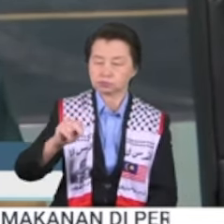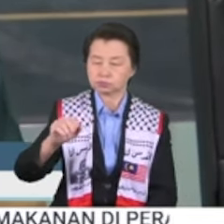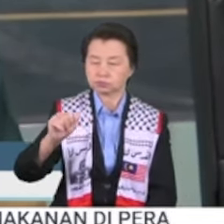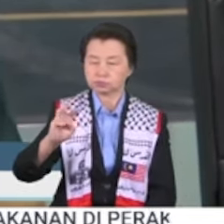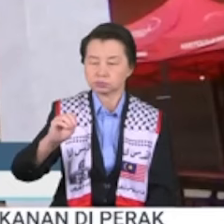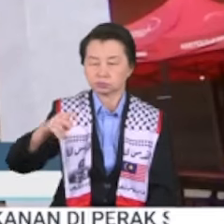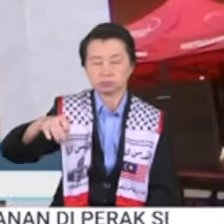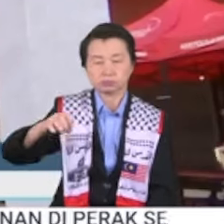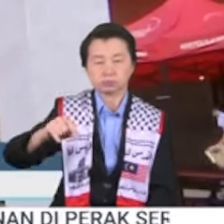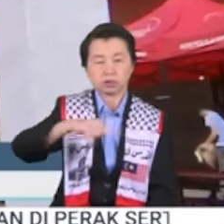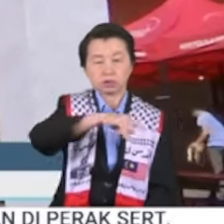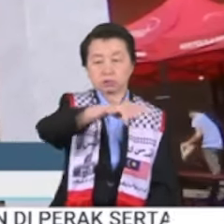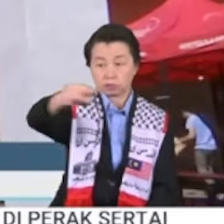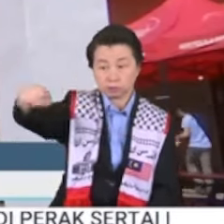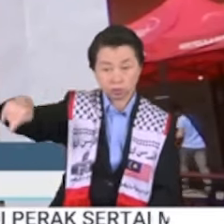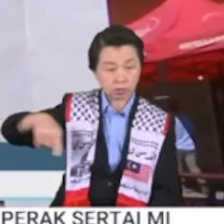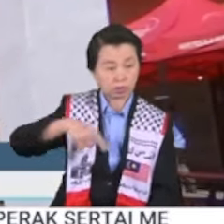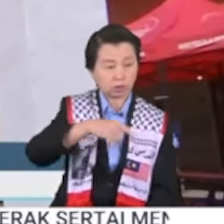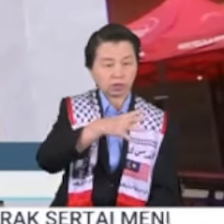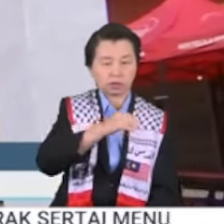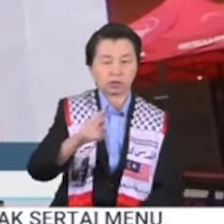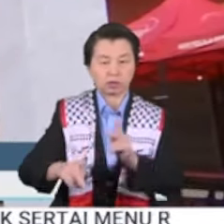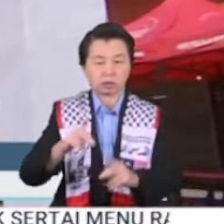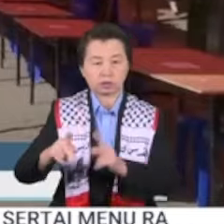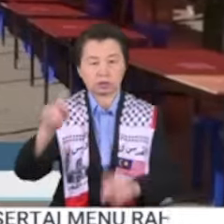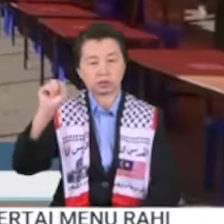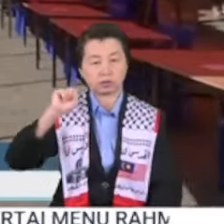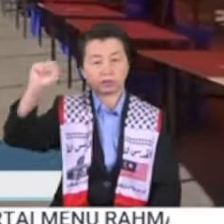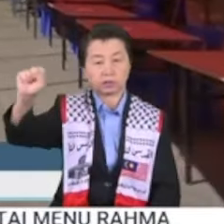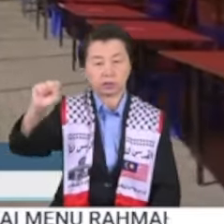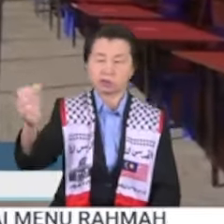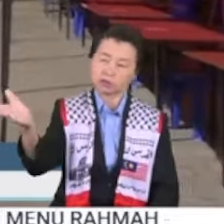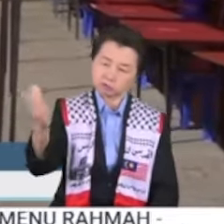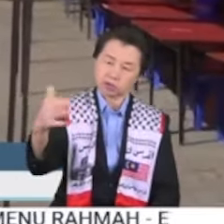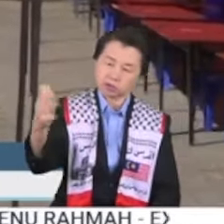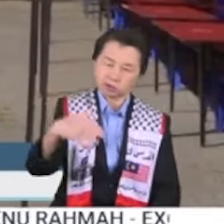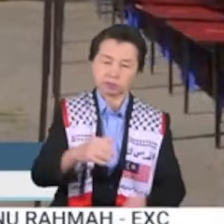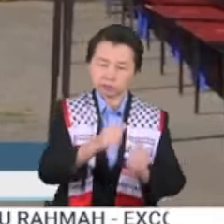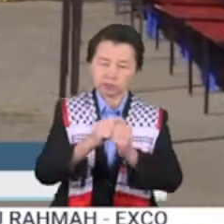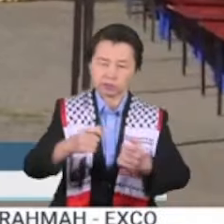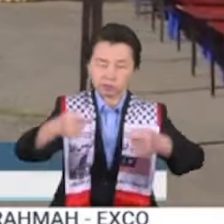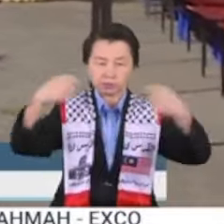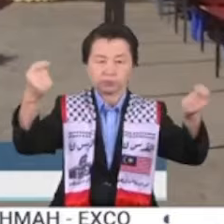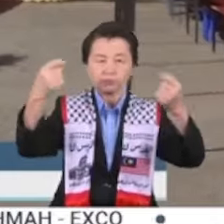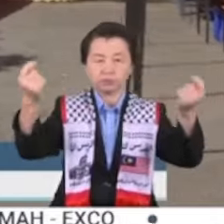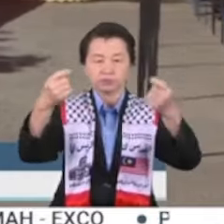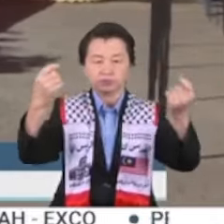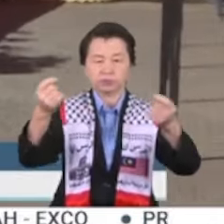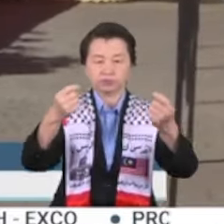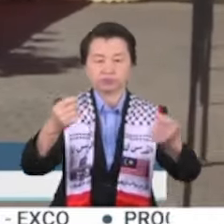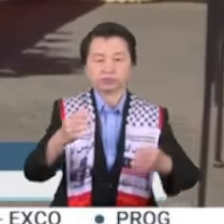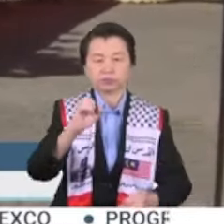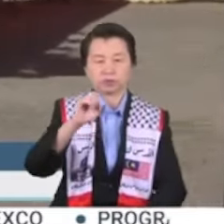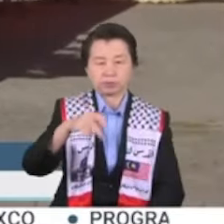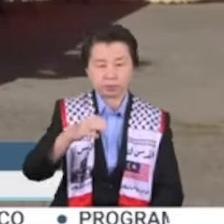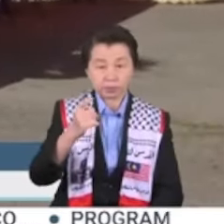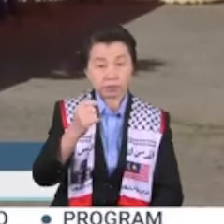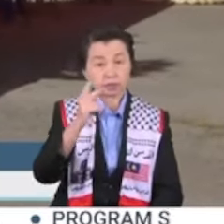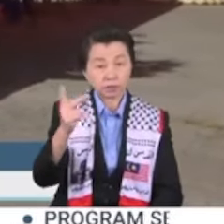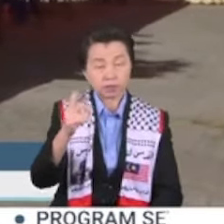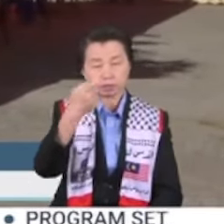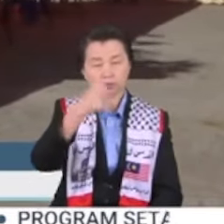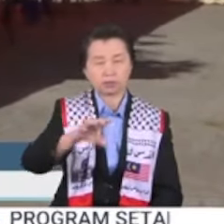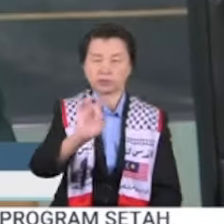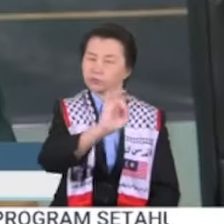dan sekelilingnya dan juga penduduk di negeri Sabah untuk sama-sama meraihkan HPPK ini kerana ini